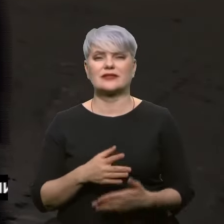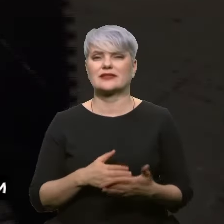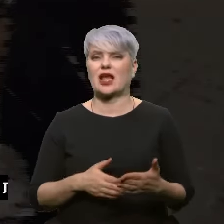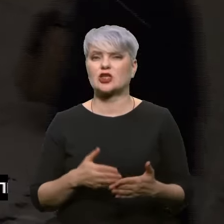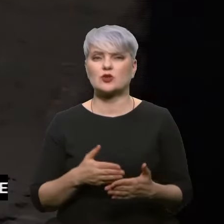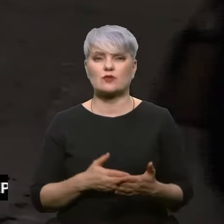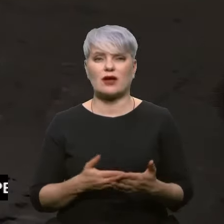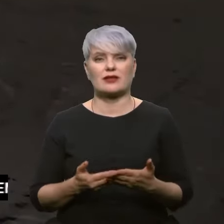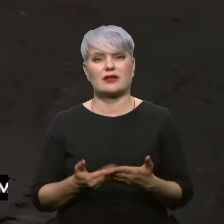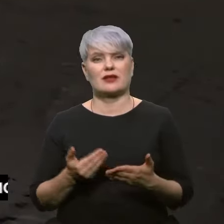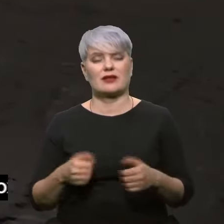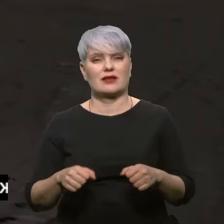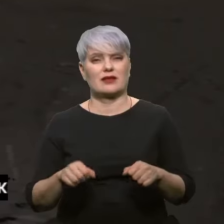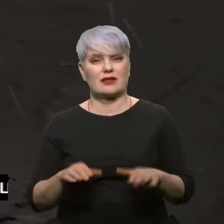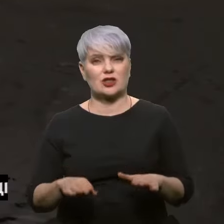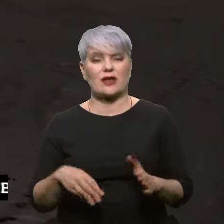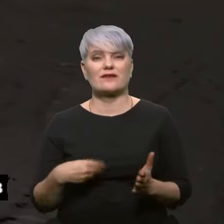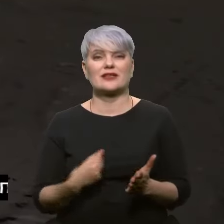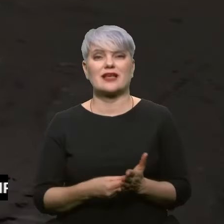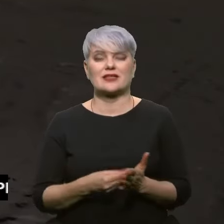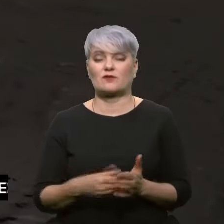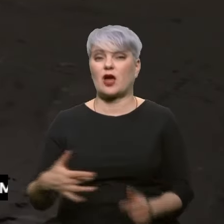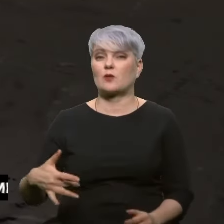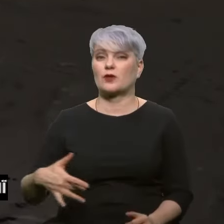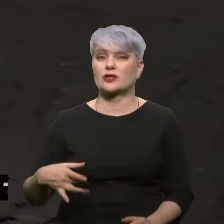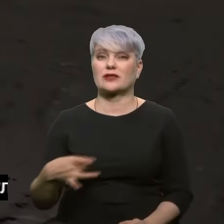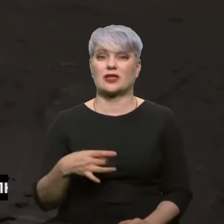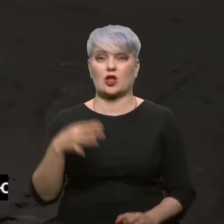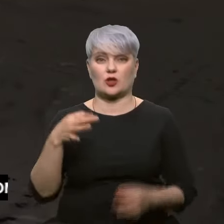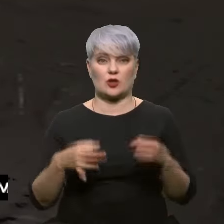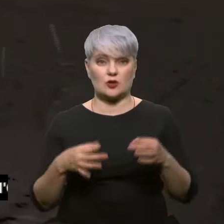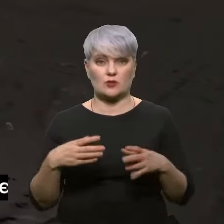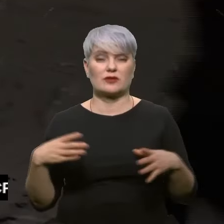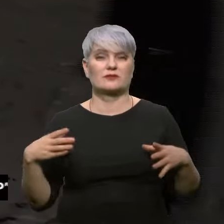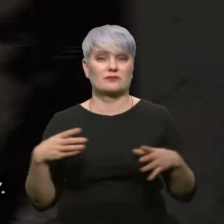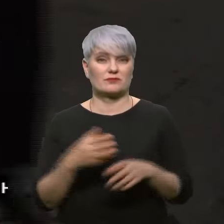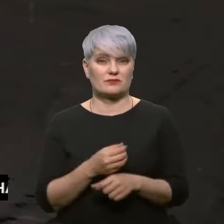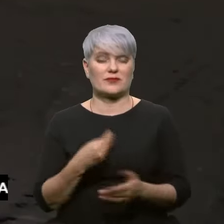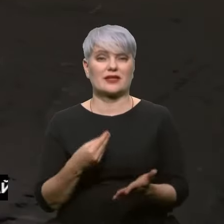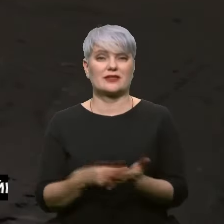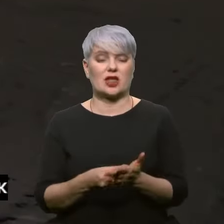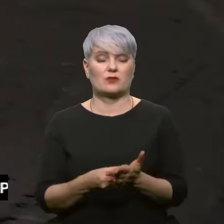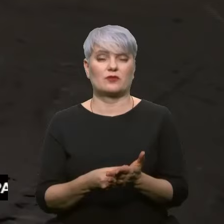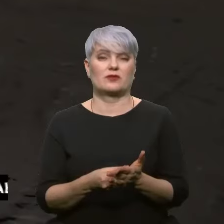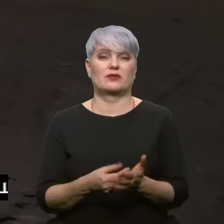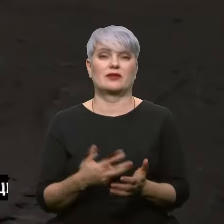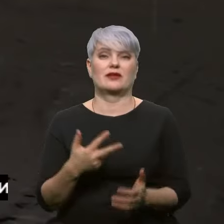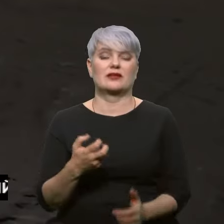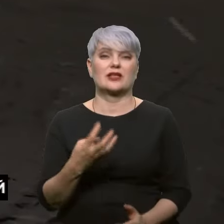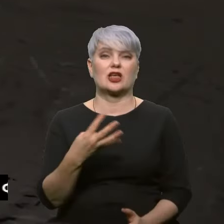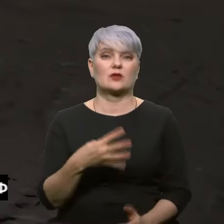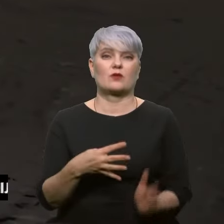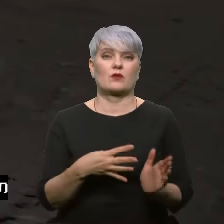першої інстанції. У частині застави, нагадаю, Печерський районний суд Києва призначив Ігорю Мазепі заставу у розмірі